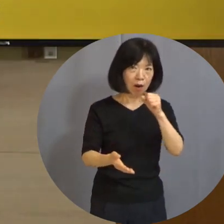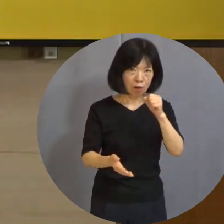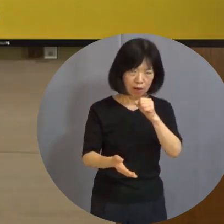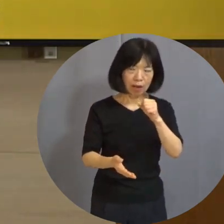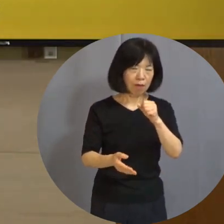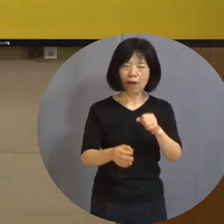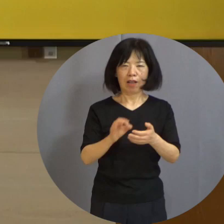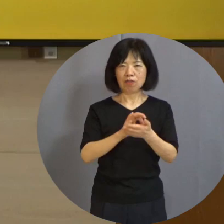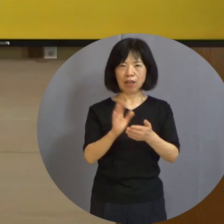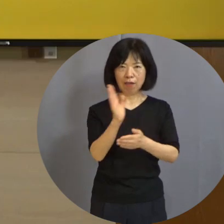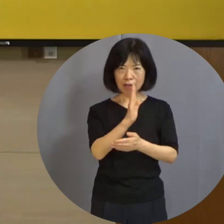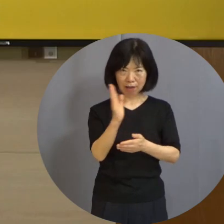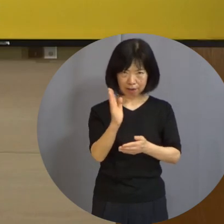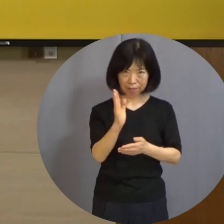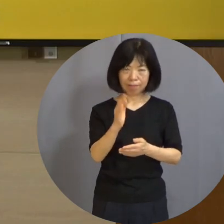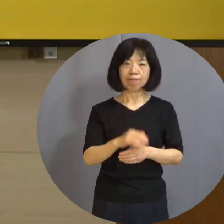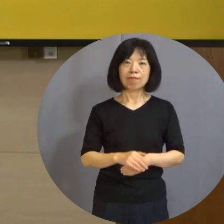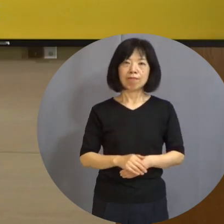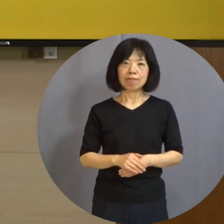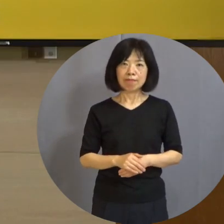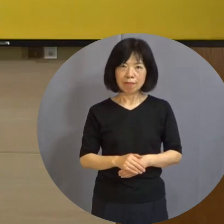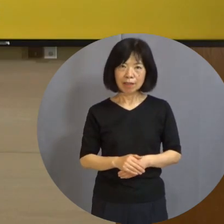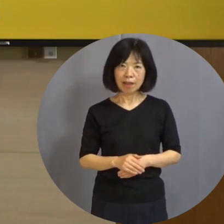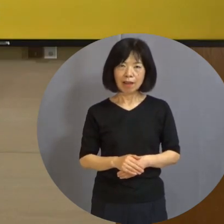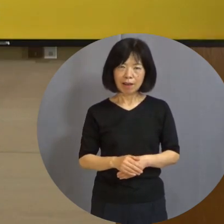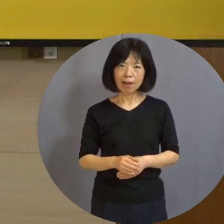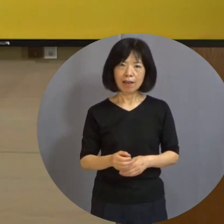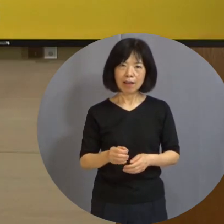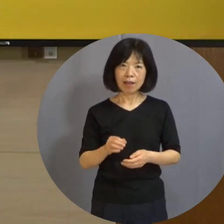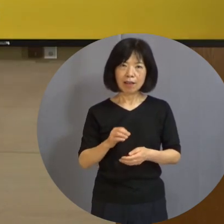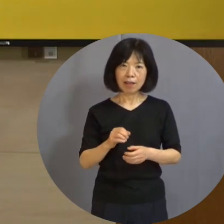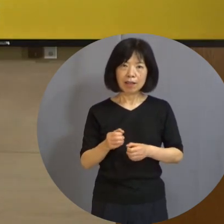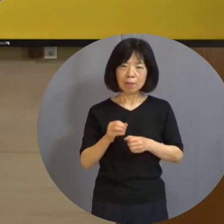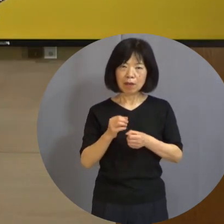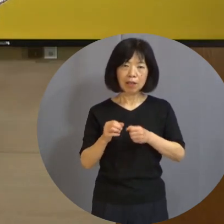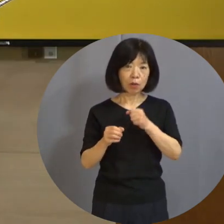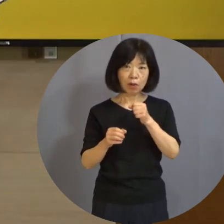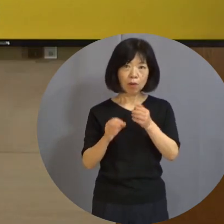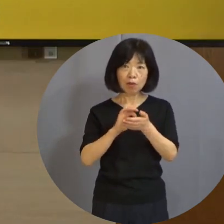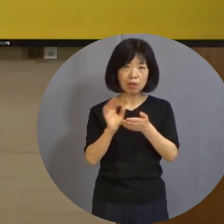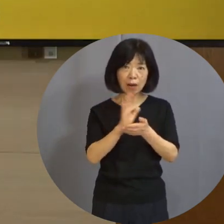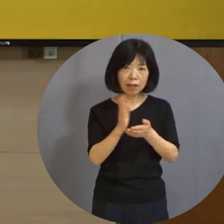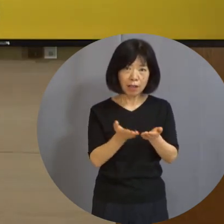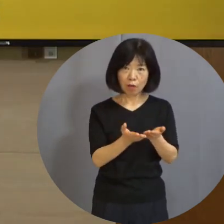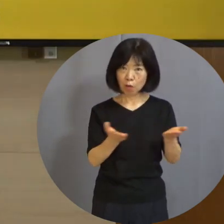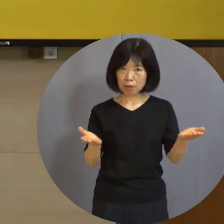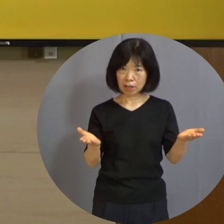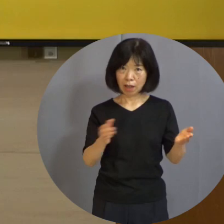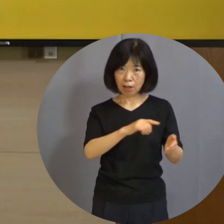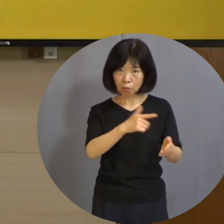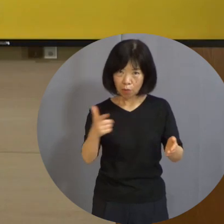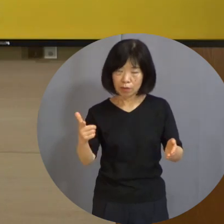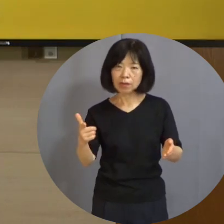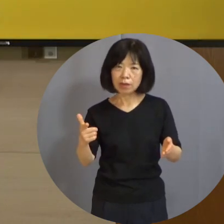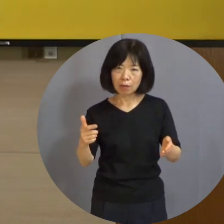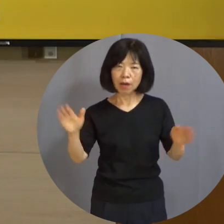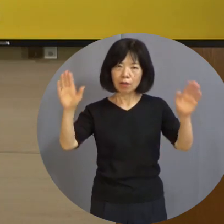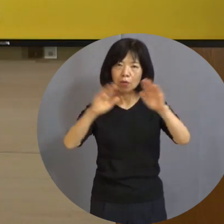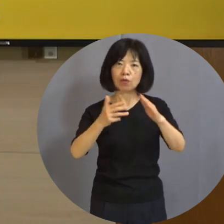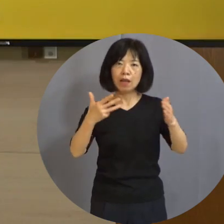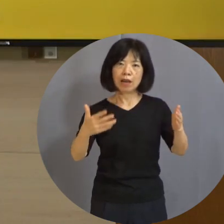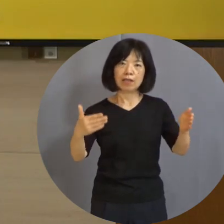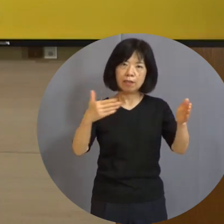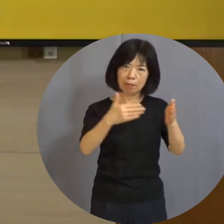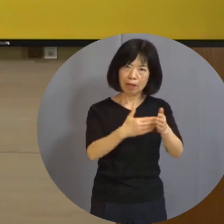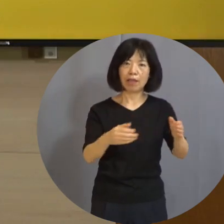ください。酒類とかカラオケ設備を提供しない飲食店等は8時までの営業としてください